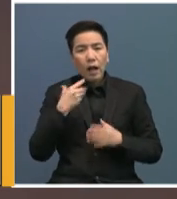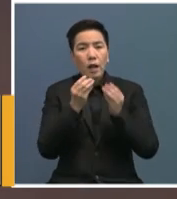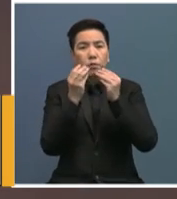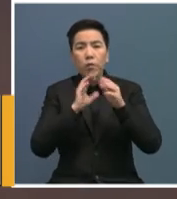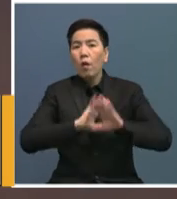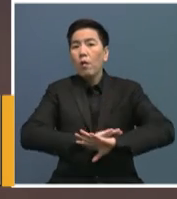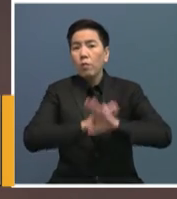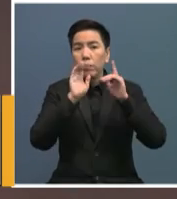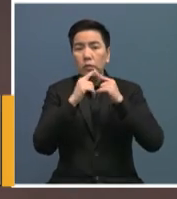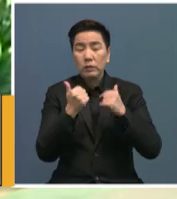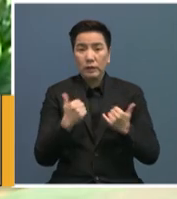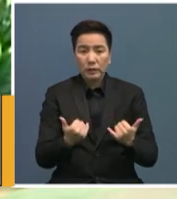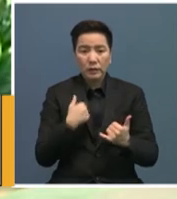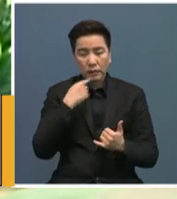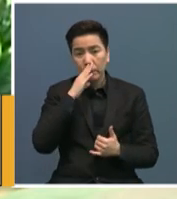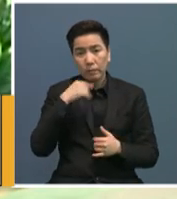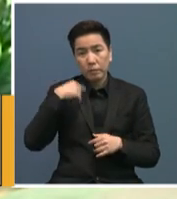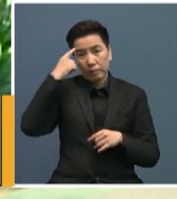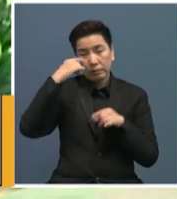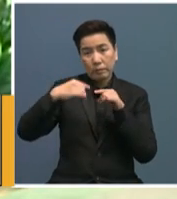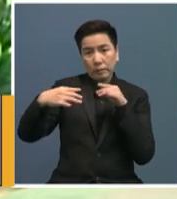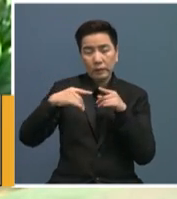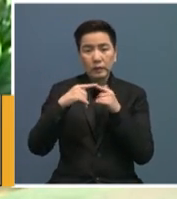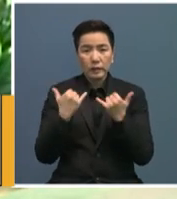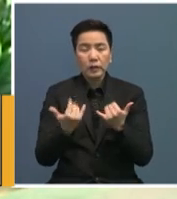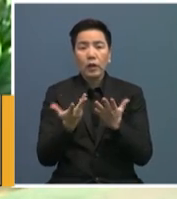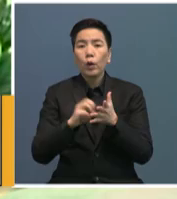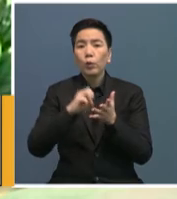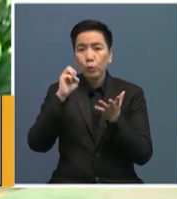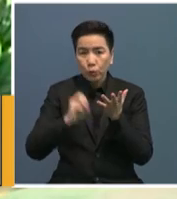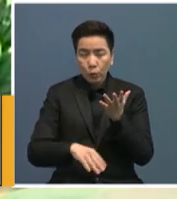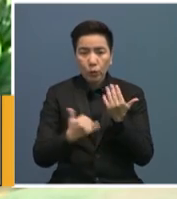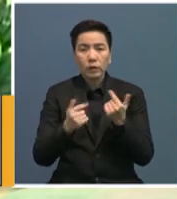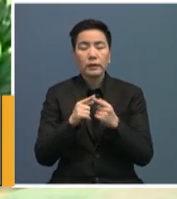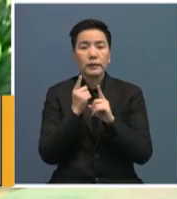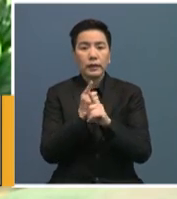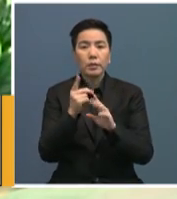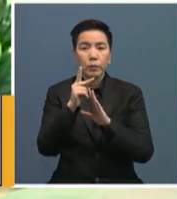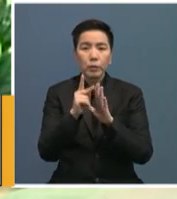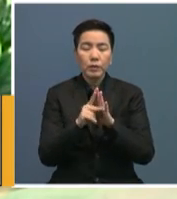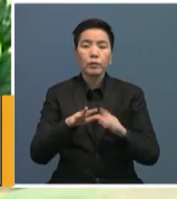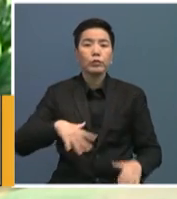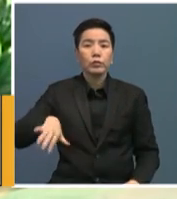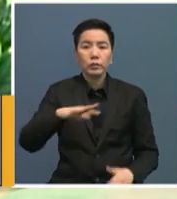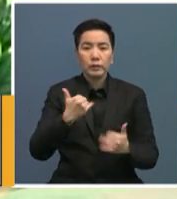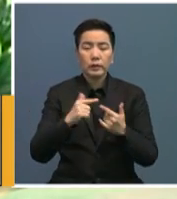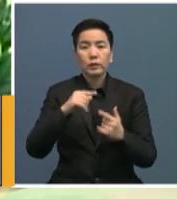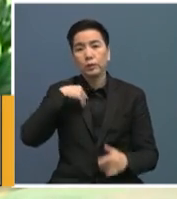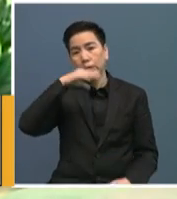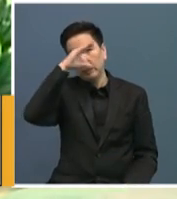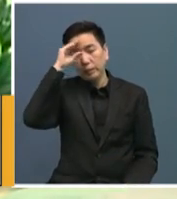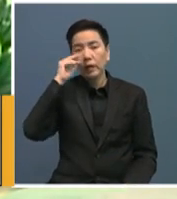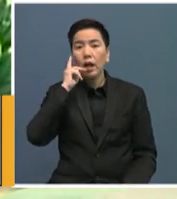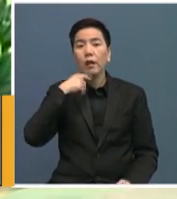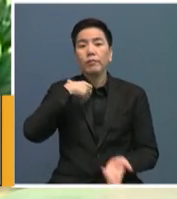รัฐธรรมนูญในวาระที่ 3นั้นถ้าไม่เห็นชอบร่างดังกล่าวก็ตกไปซึ่งเป็นไปตามกฎหมายทั่วไปนะครับคุณชวนก็ได้บอกกับ